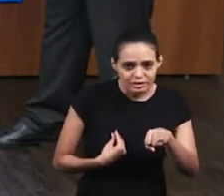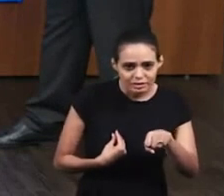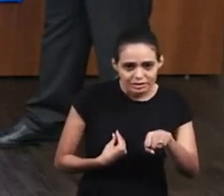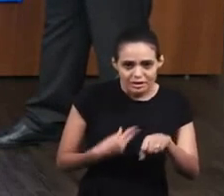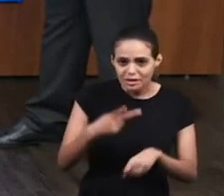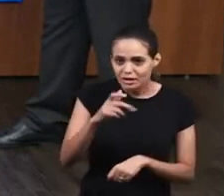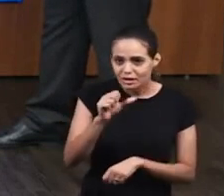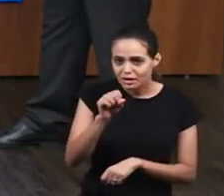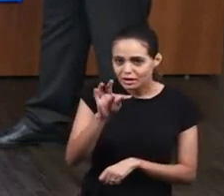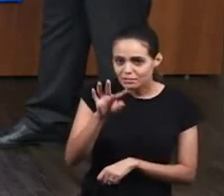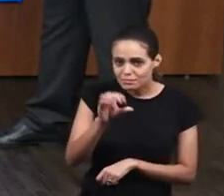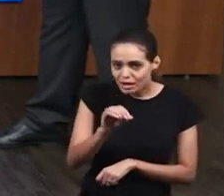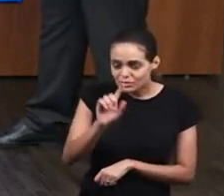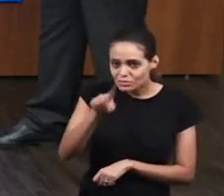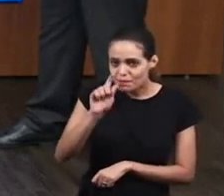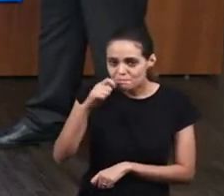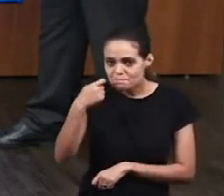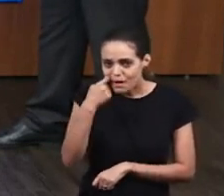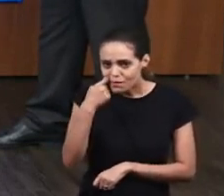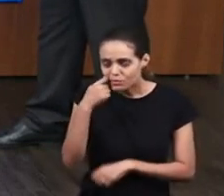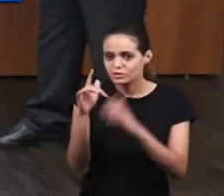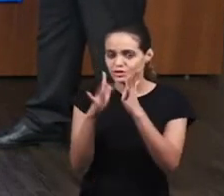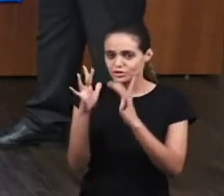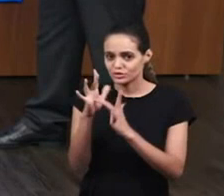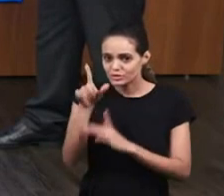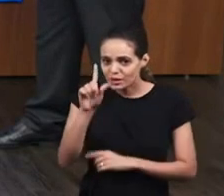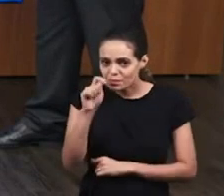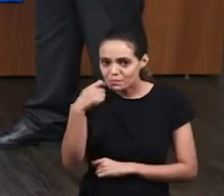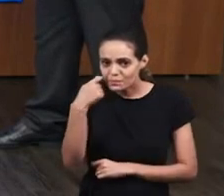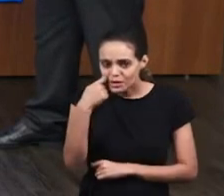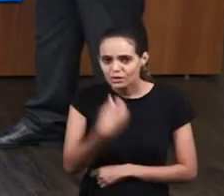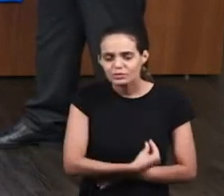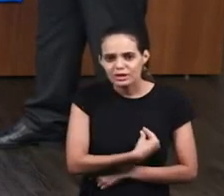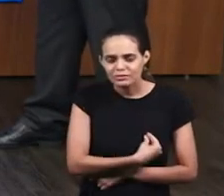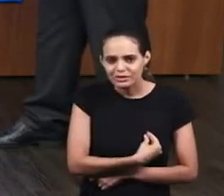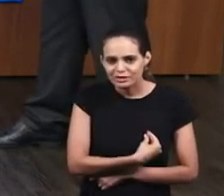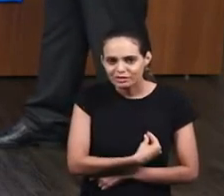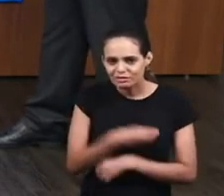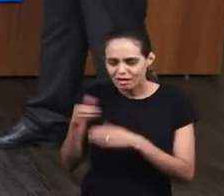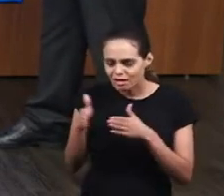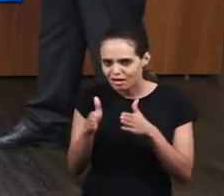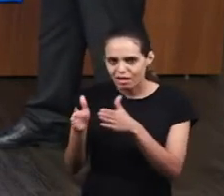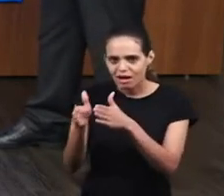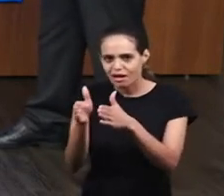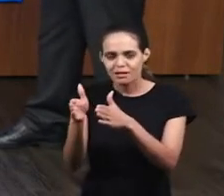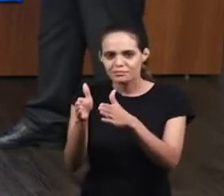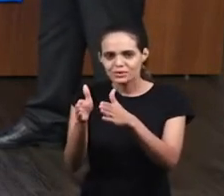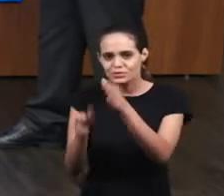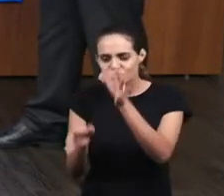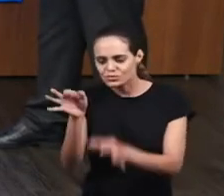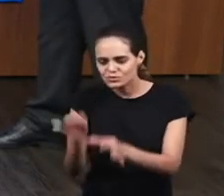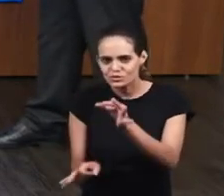Und die rechte Straße, das ist die Wahrheit. Seht nur, hier wunderbar.